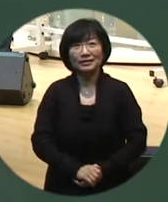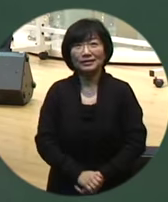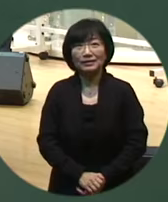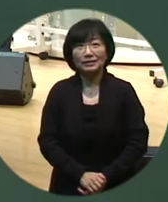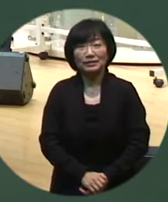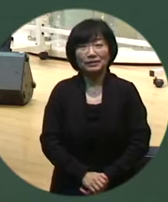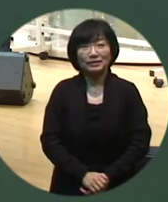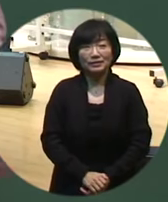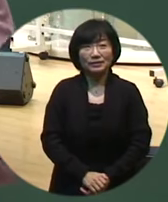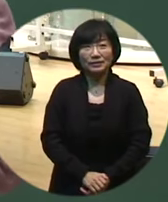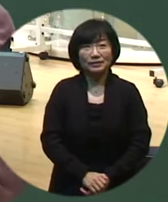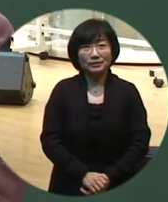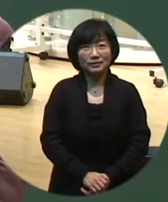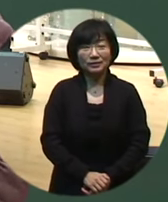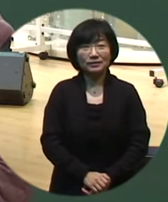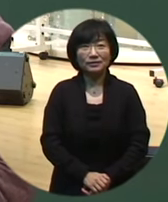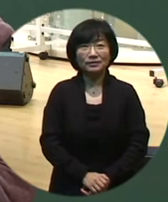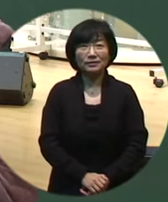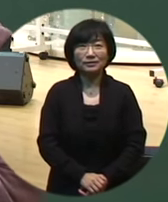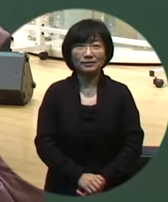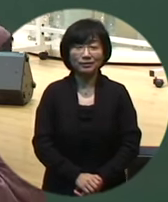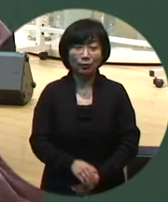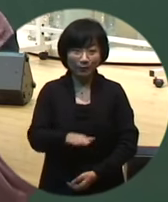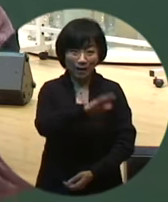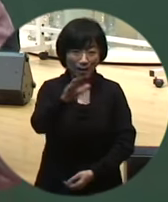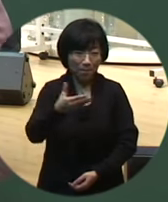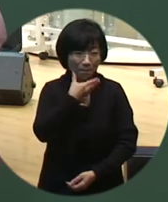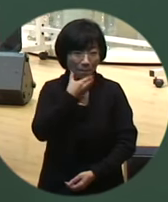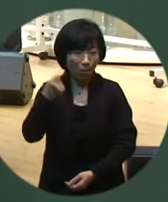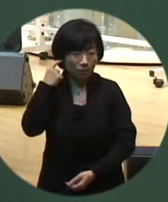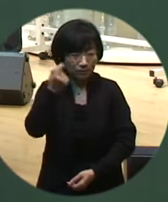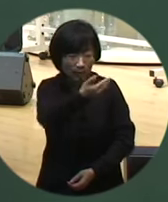이렇게 우리가 이 복음의 흐름을 타면은